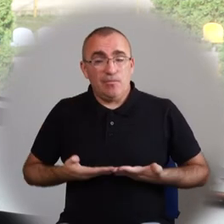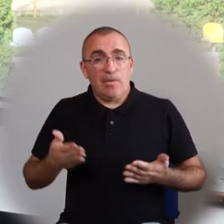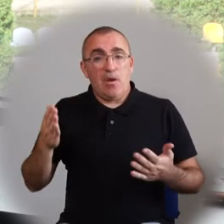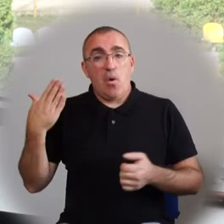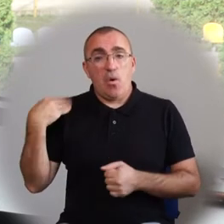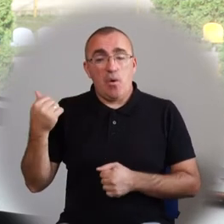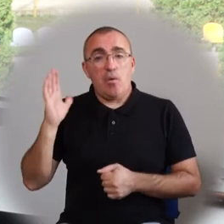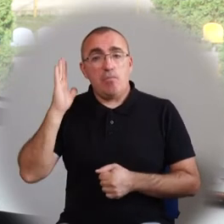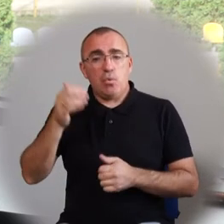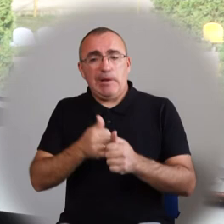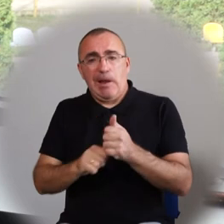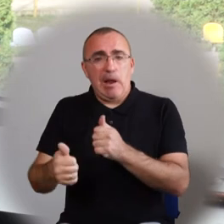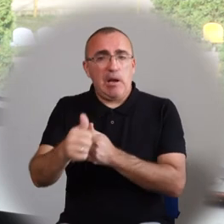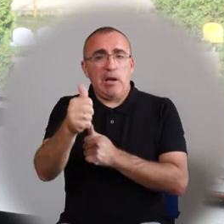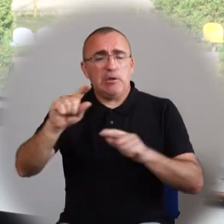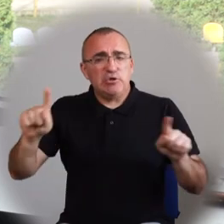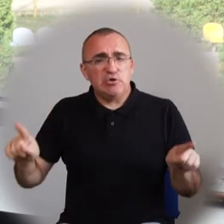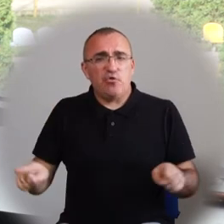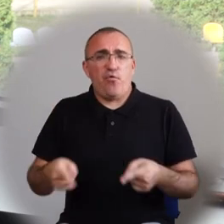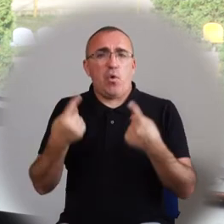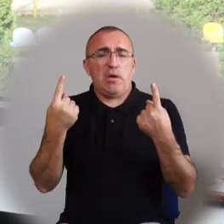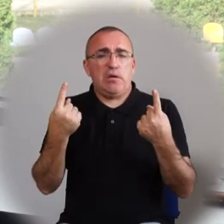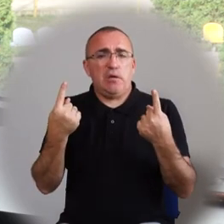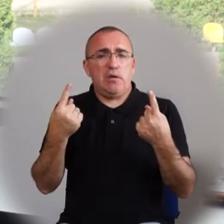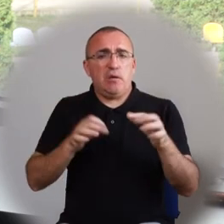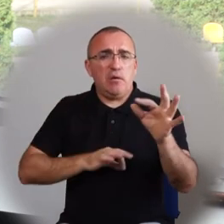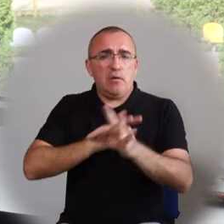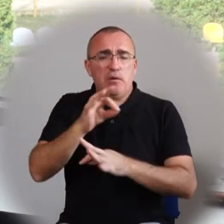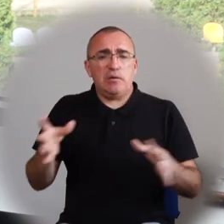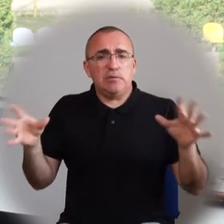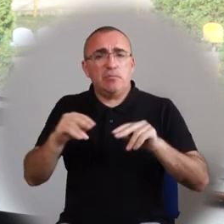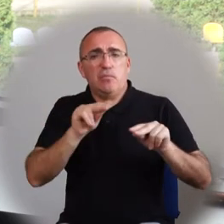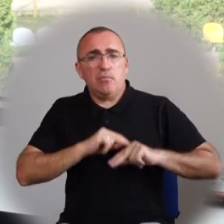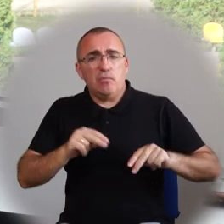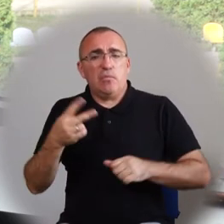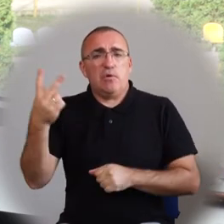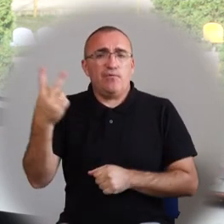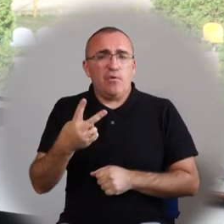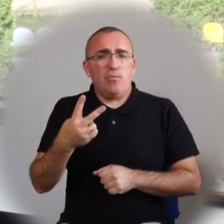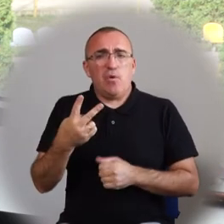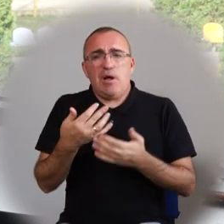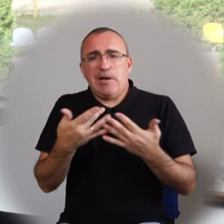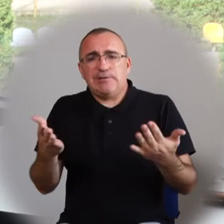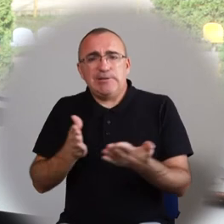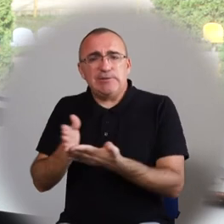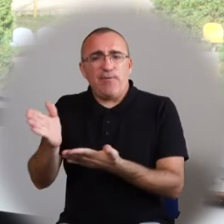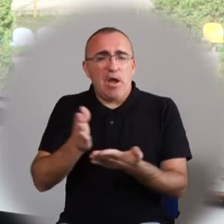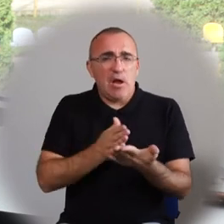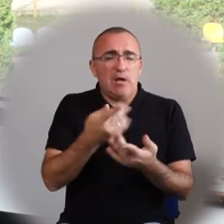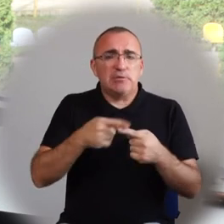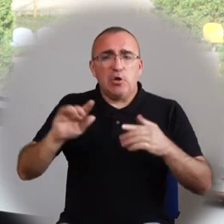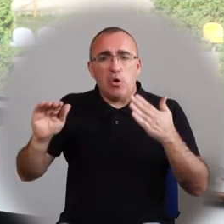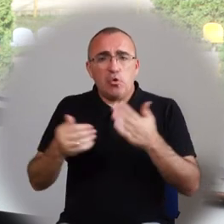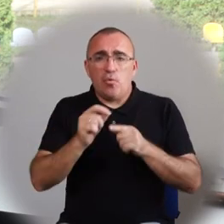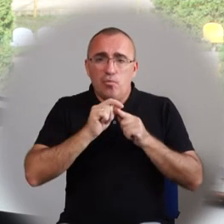доля Олександрії – бути лідером, створити проекти співробітництва громад в різних